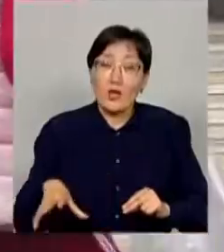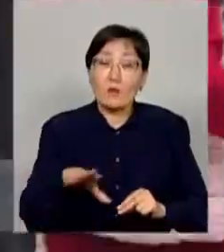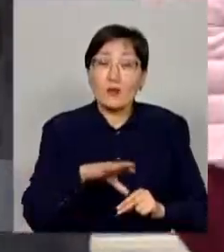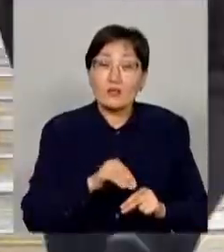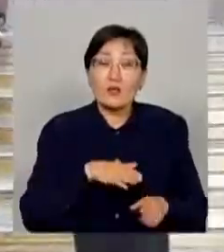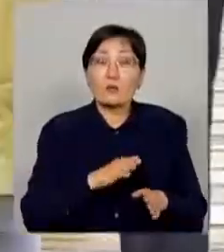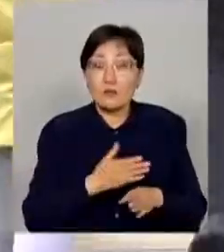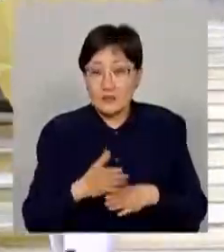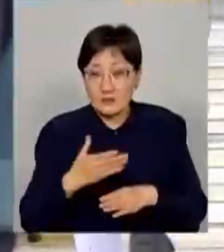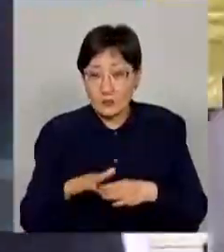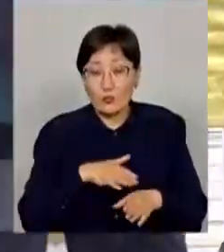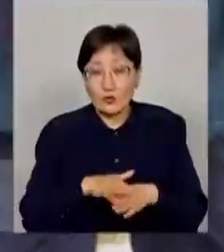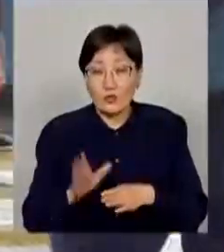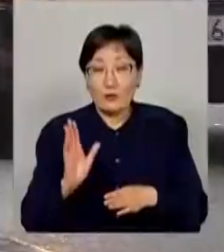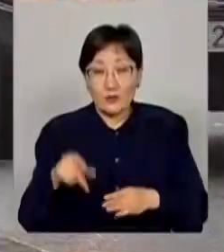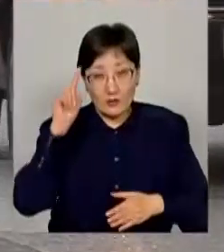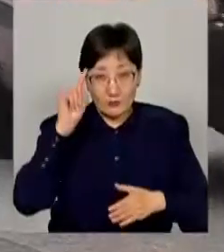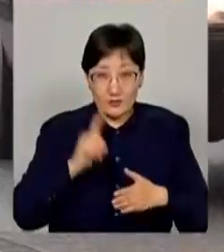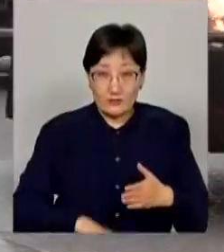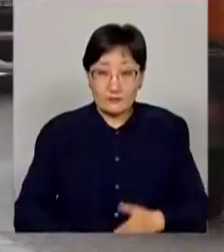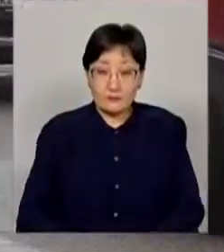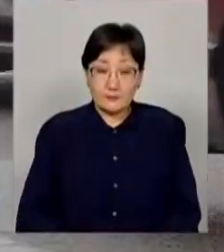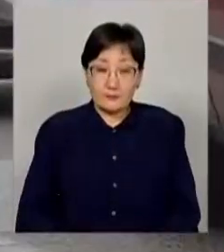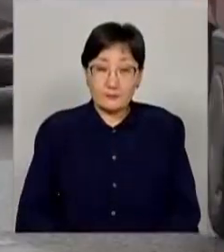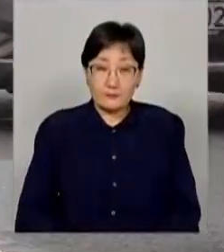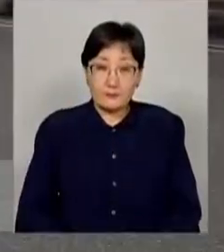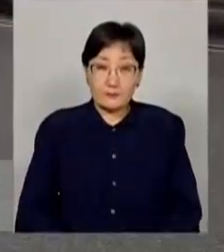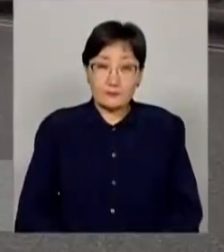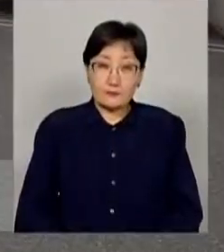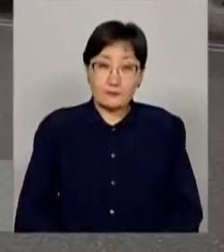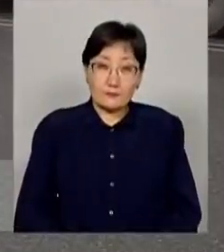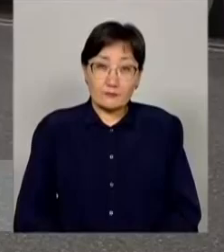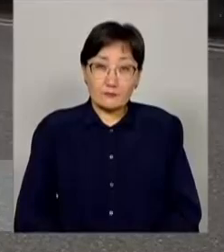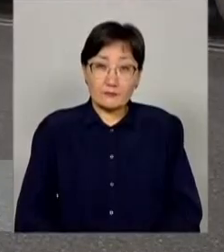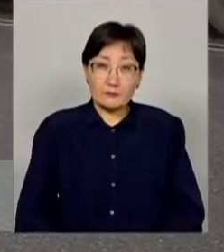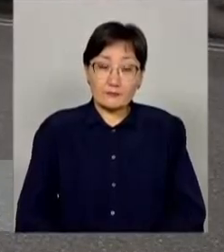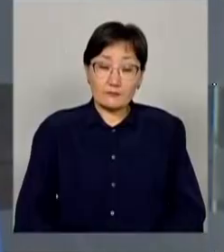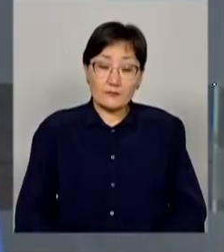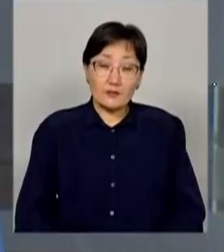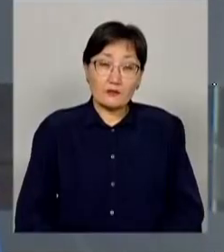барлығы ретімен жасалады деп сендірді. Жадыра Маржан, Ялкунжан Ашымжанов, Алматы телеарнасы.